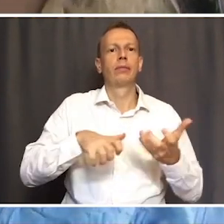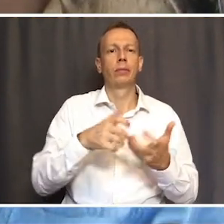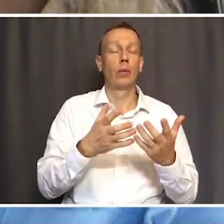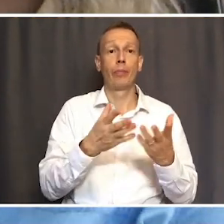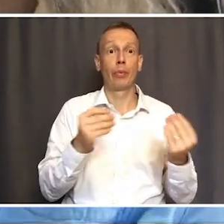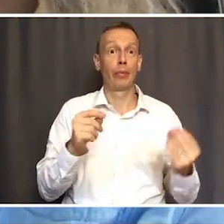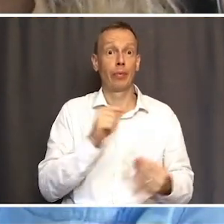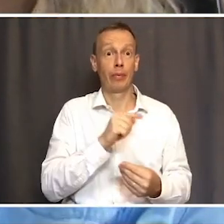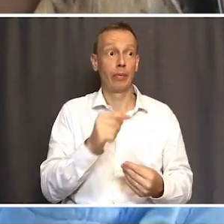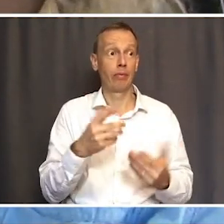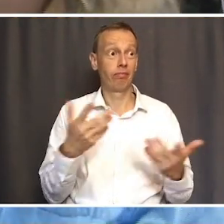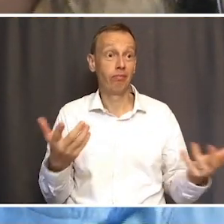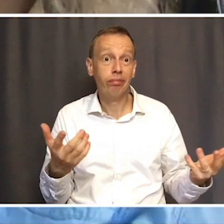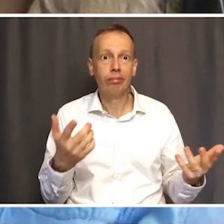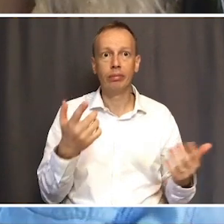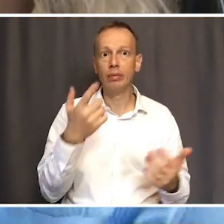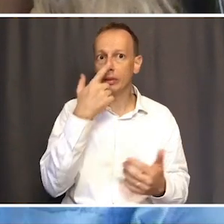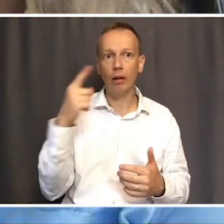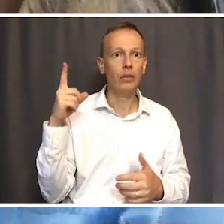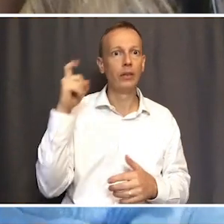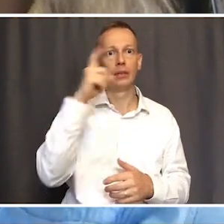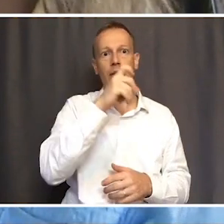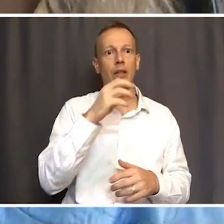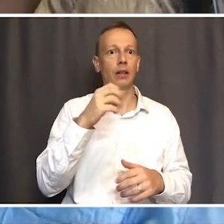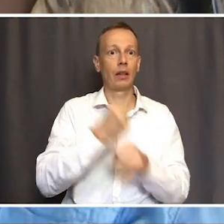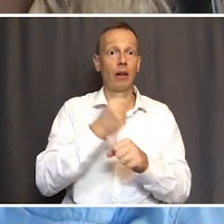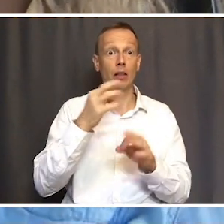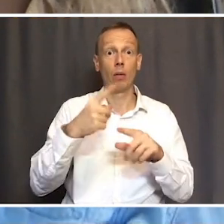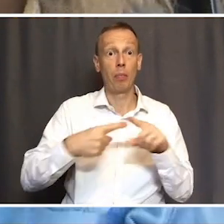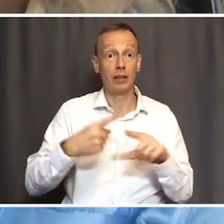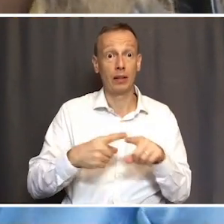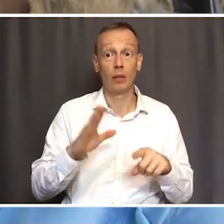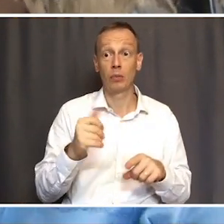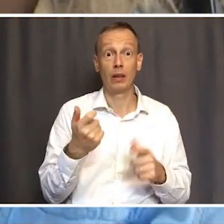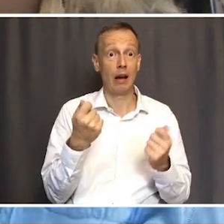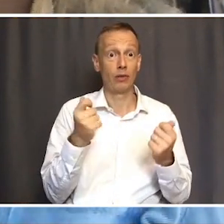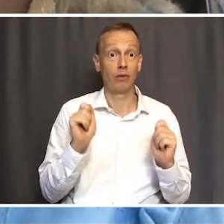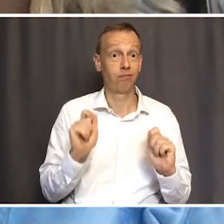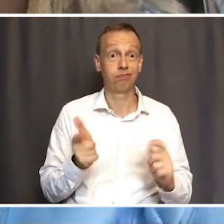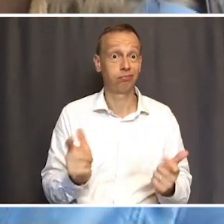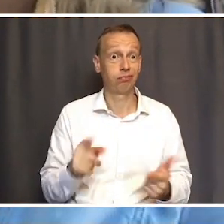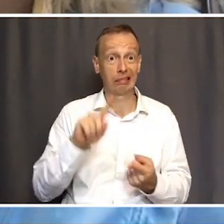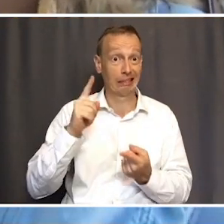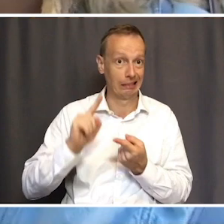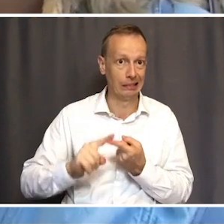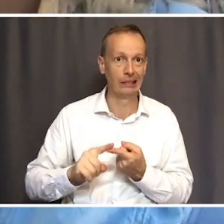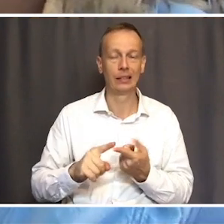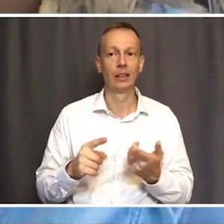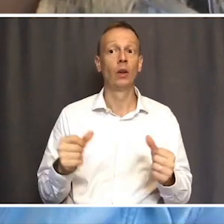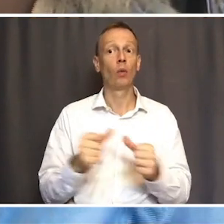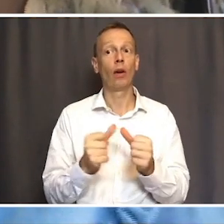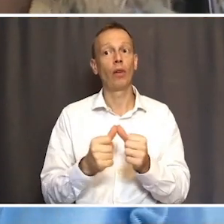été touché, beaucoup de gens ont été mis avec des temps limités, des temps partiels. Donc voilà, les porte-monnaies de plus en